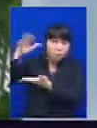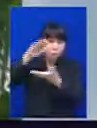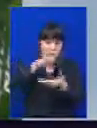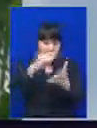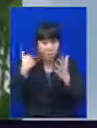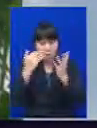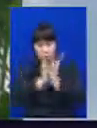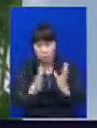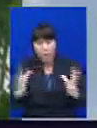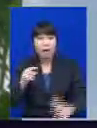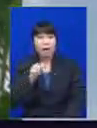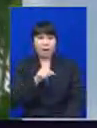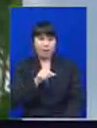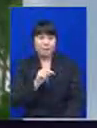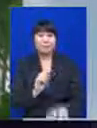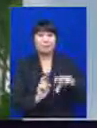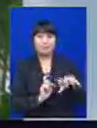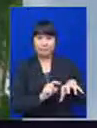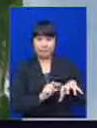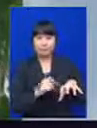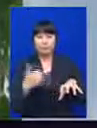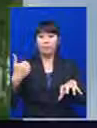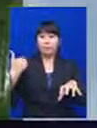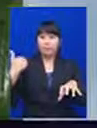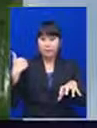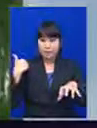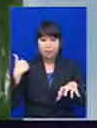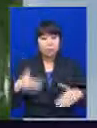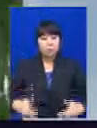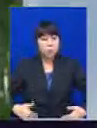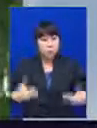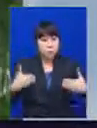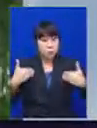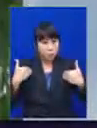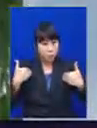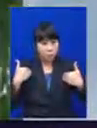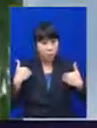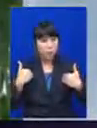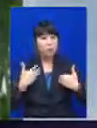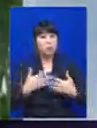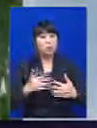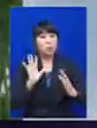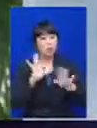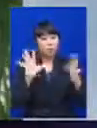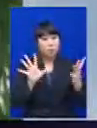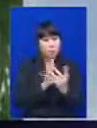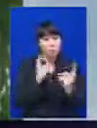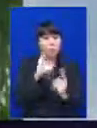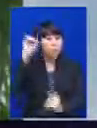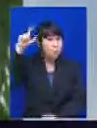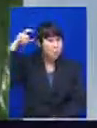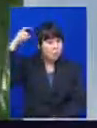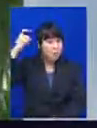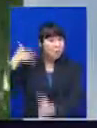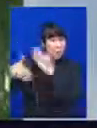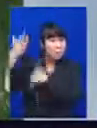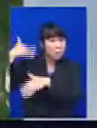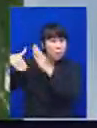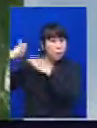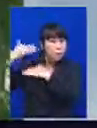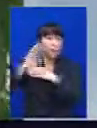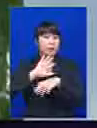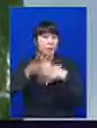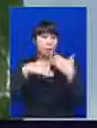างมากแล้วที่นี่ก็ยังคงไปด้วยวิถีชีวิตและก็ความเป็นอยู่ของชาวเมียนมาแบบดั้งเดิม